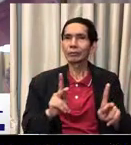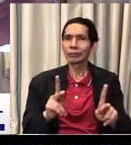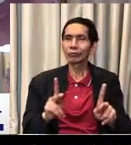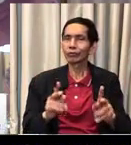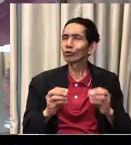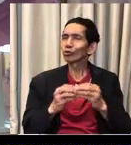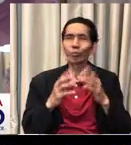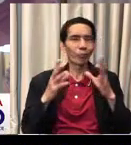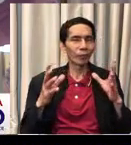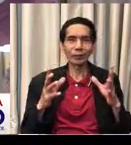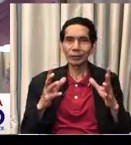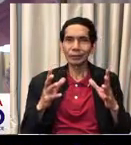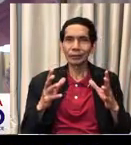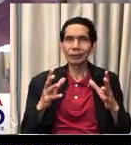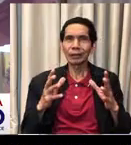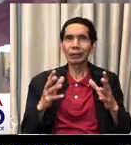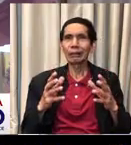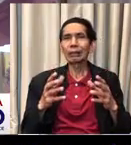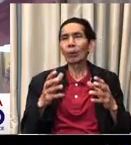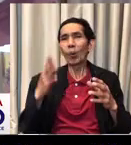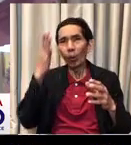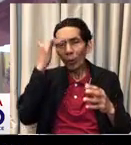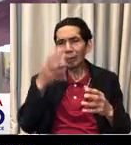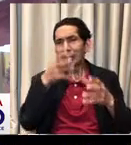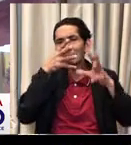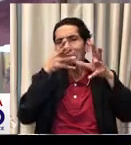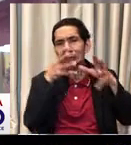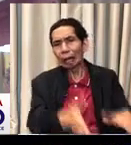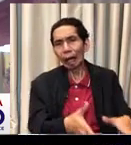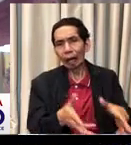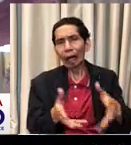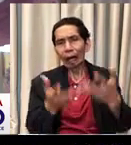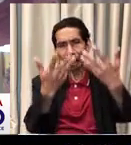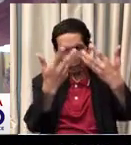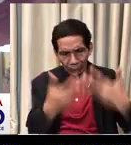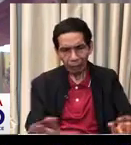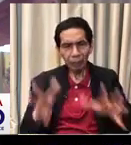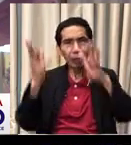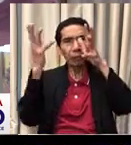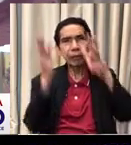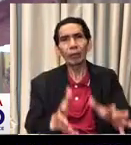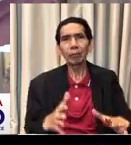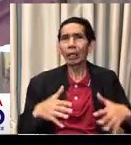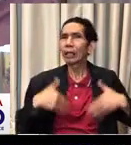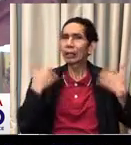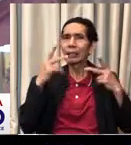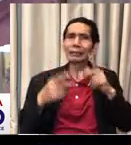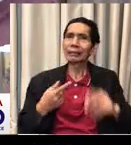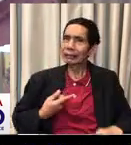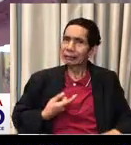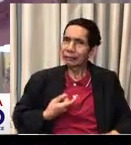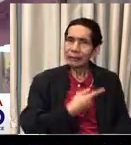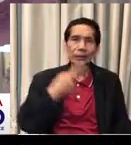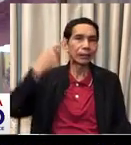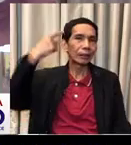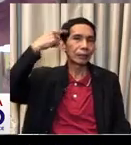na lamang. Kasi talagang mapapariwara eh. Mapapariwara. Masakit mang